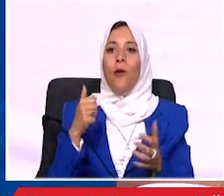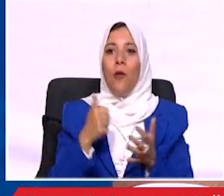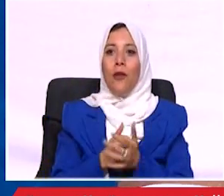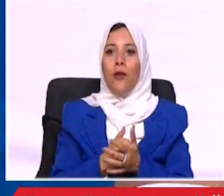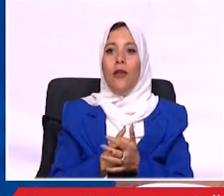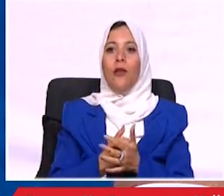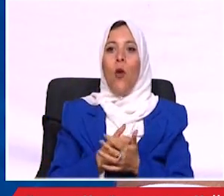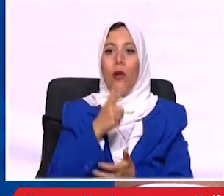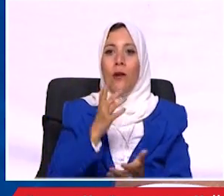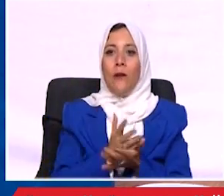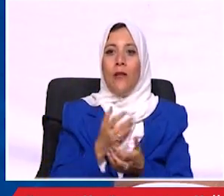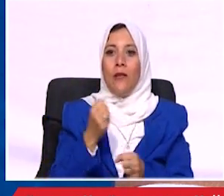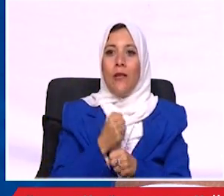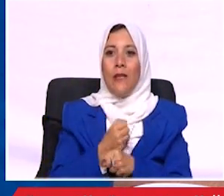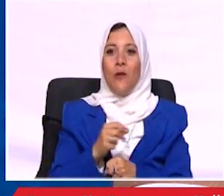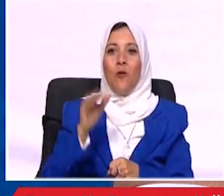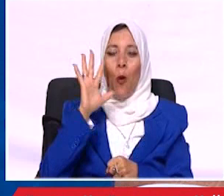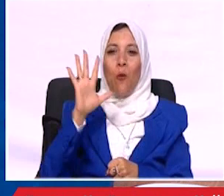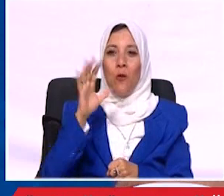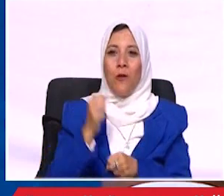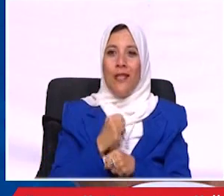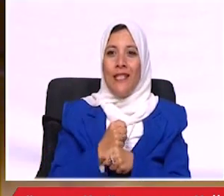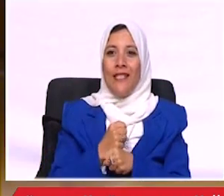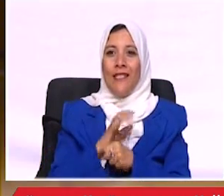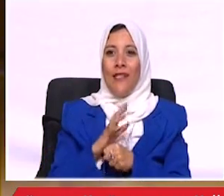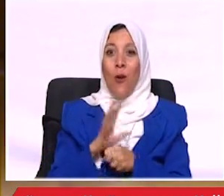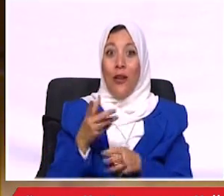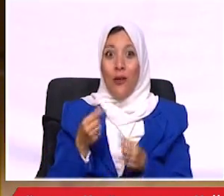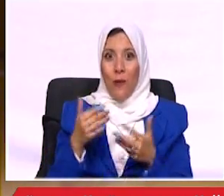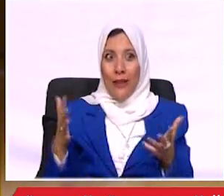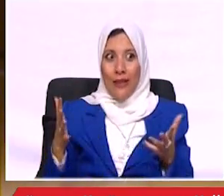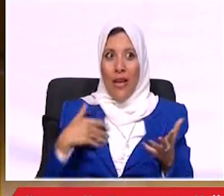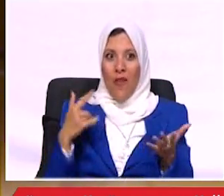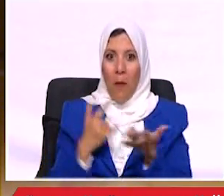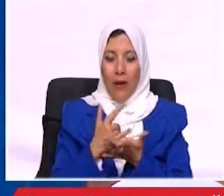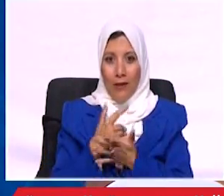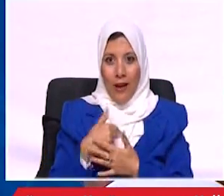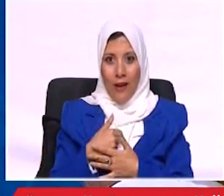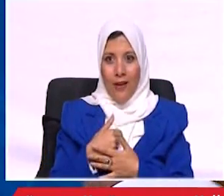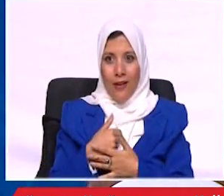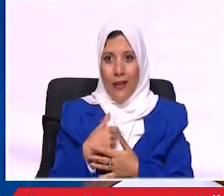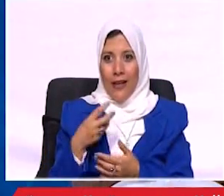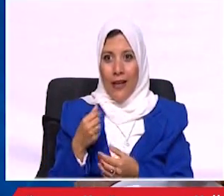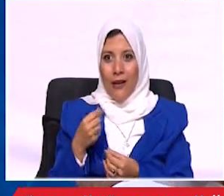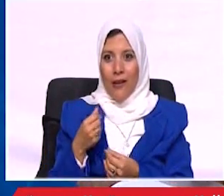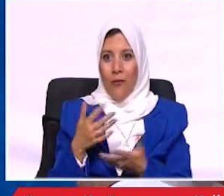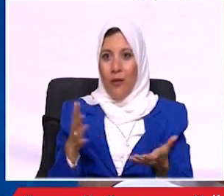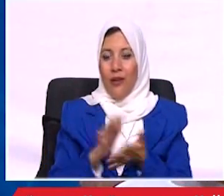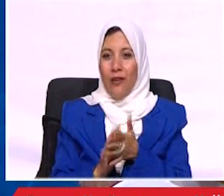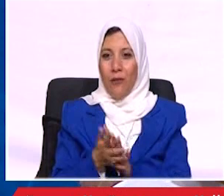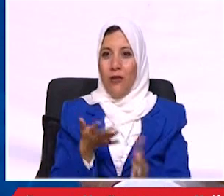اللي خلاني اشتغل في المودلنج، ال 500 جنيه. قلت ايه ده، انا في المدرسه، انا مصروفي ما يجيبش اي